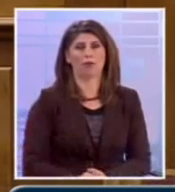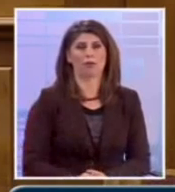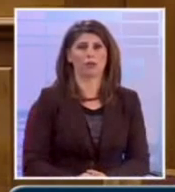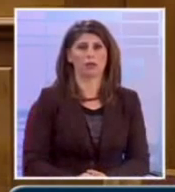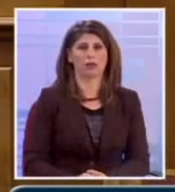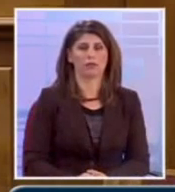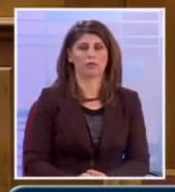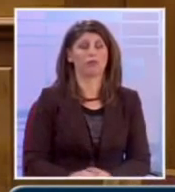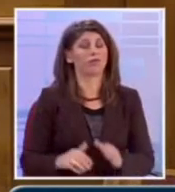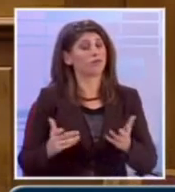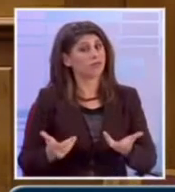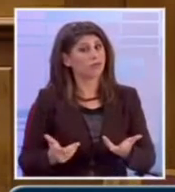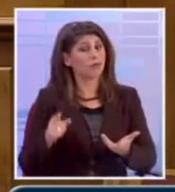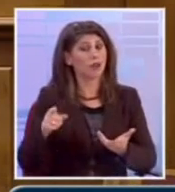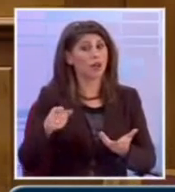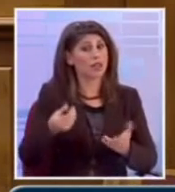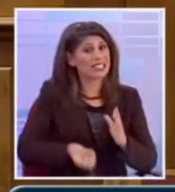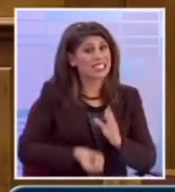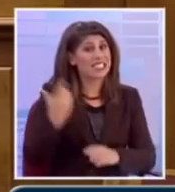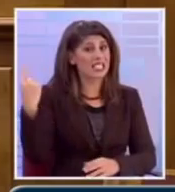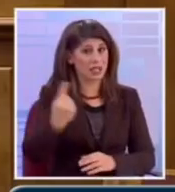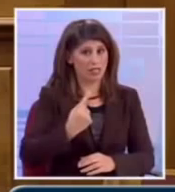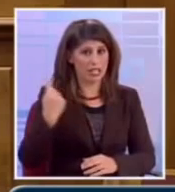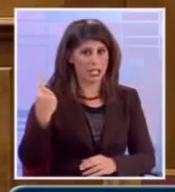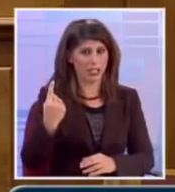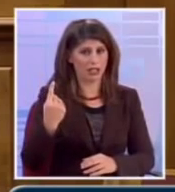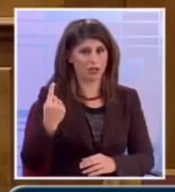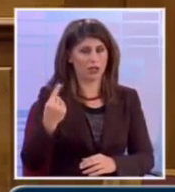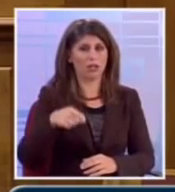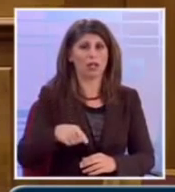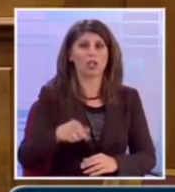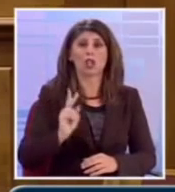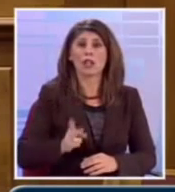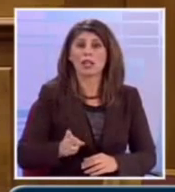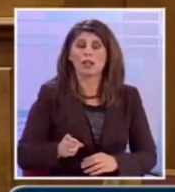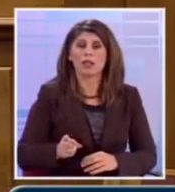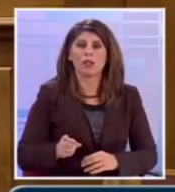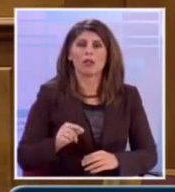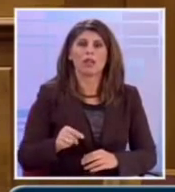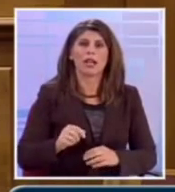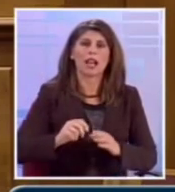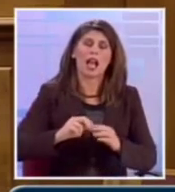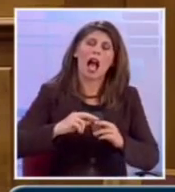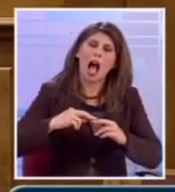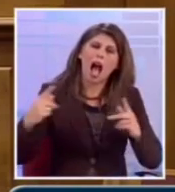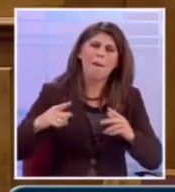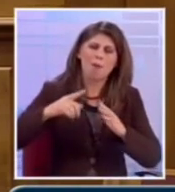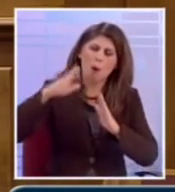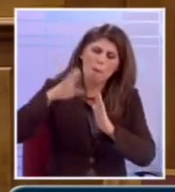και μάλιστα στις νέες συνθήκες, στον κίνδυνο της παγίδας του αποπληθορισμού,